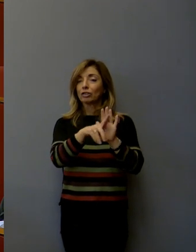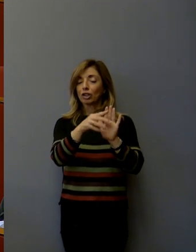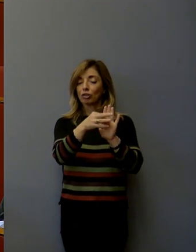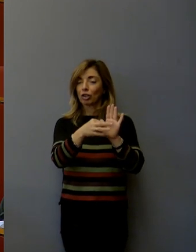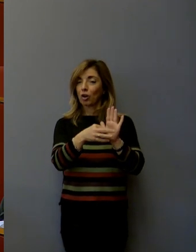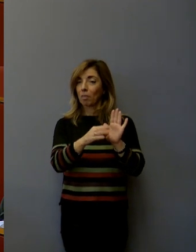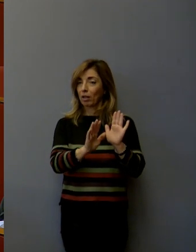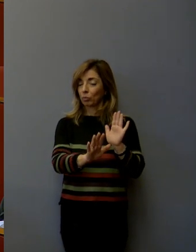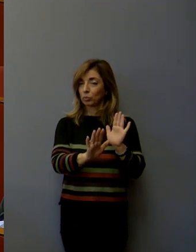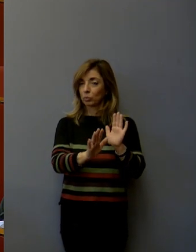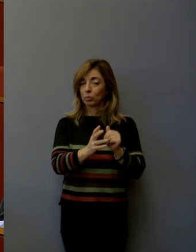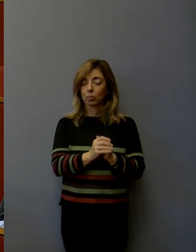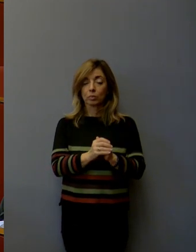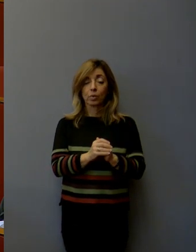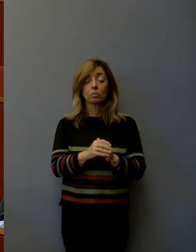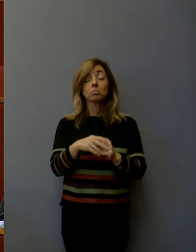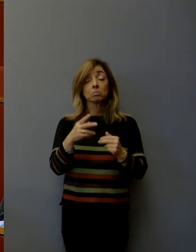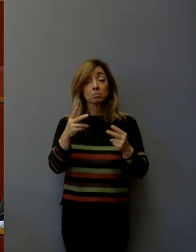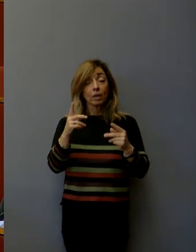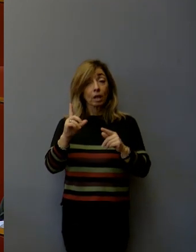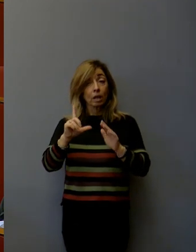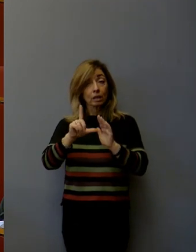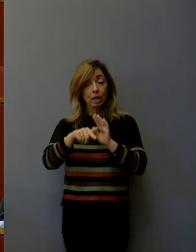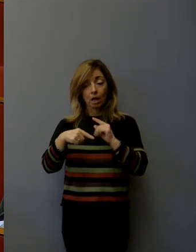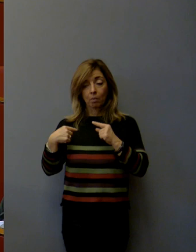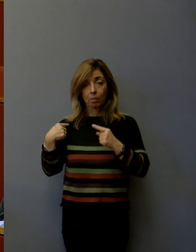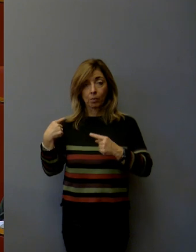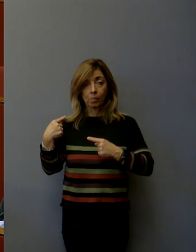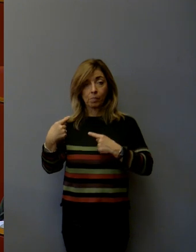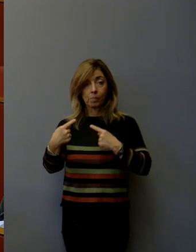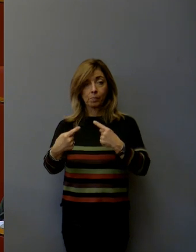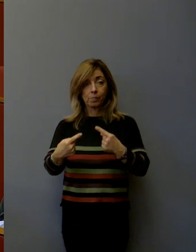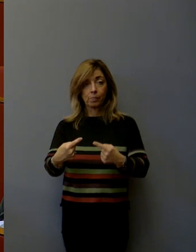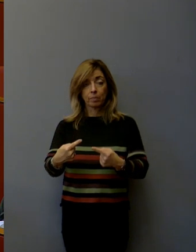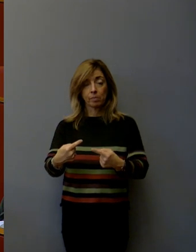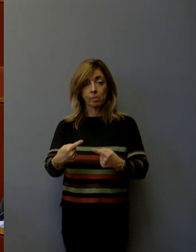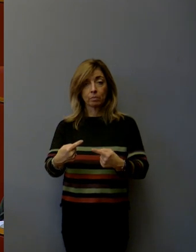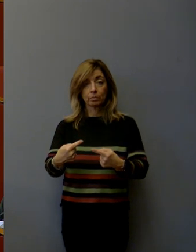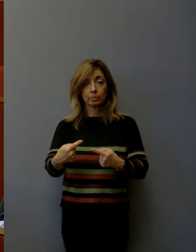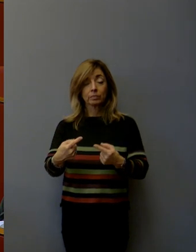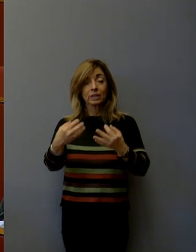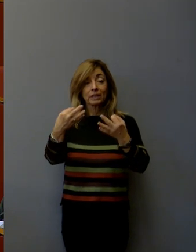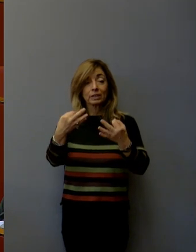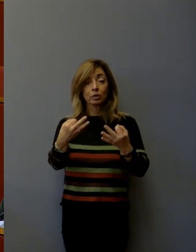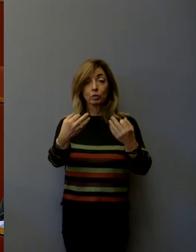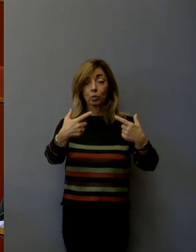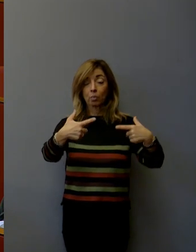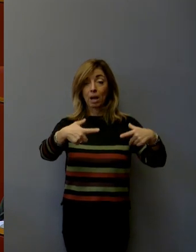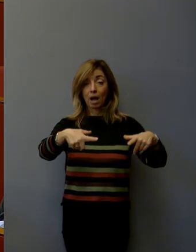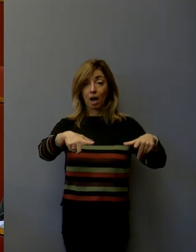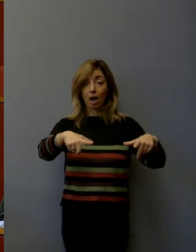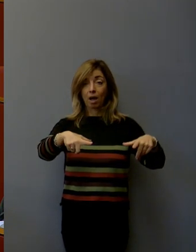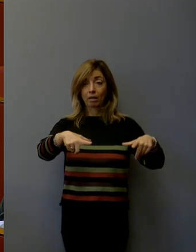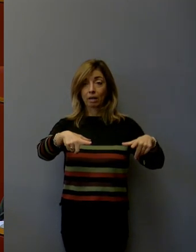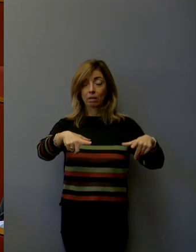e devo dire nel corso del tempo a come dire la sicurezza urbana è stata sempre